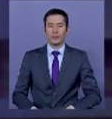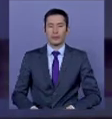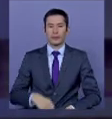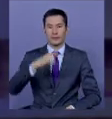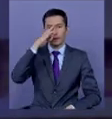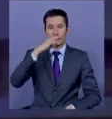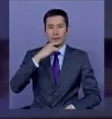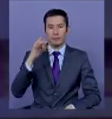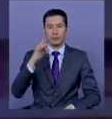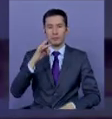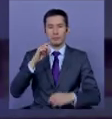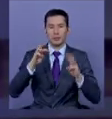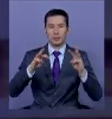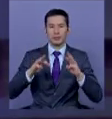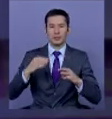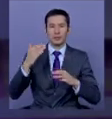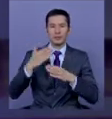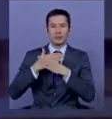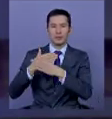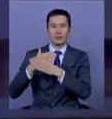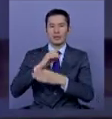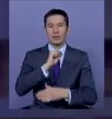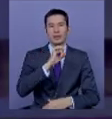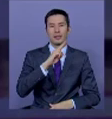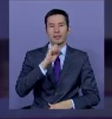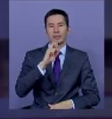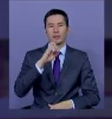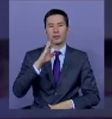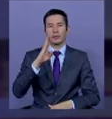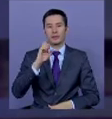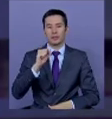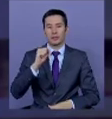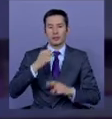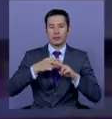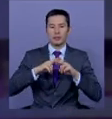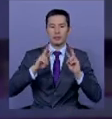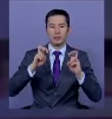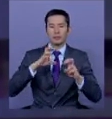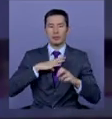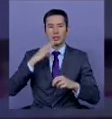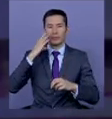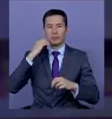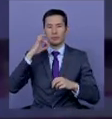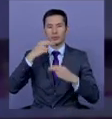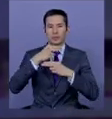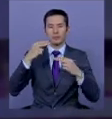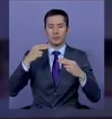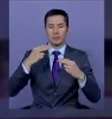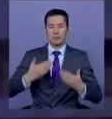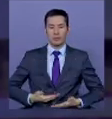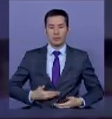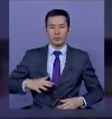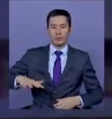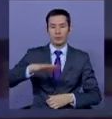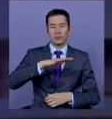Қазақстан Республикасы президентінің көмекшісі Аида Балаева Алматы қаласында көшпелі қабылда өткізді. Кездесуде қала тұрғындары өздерін